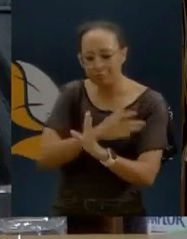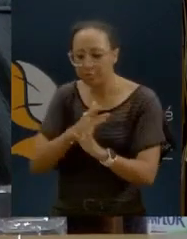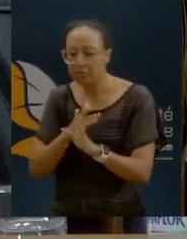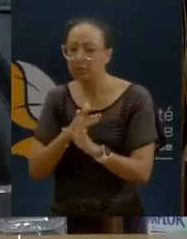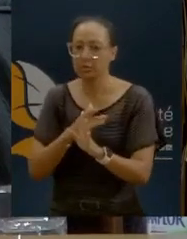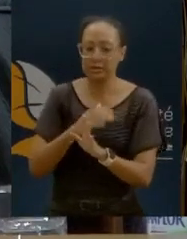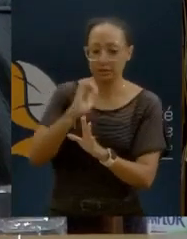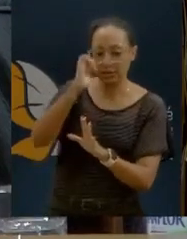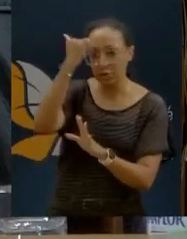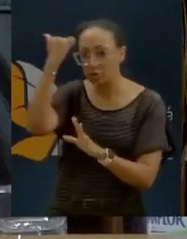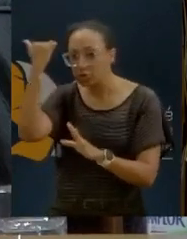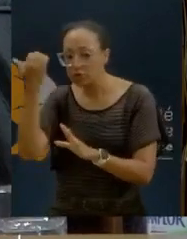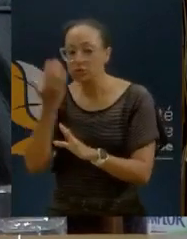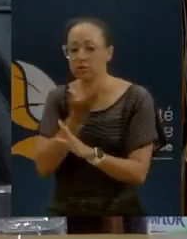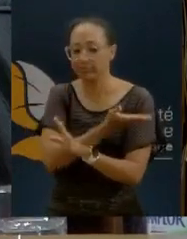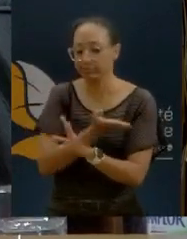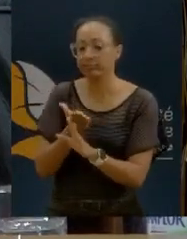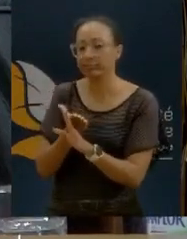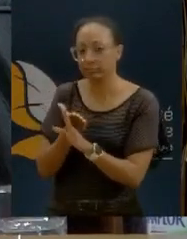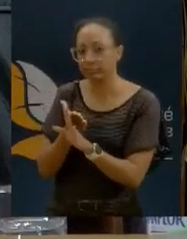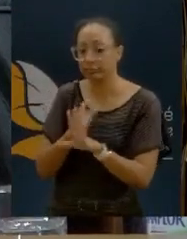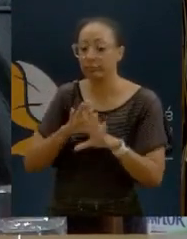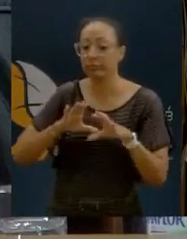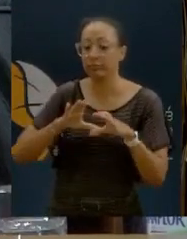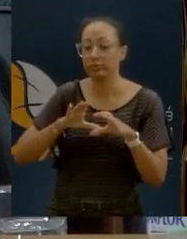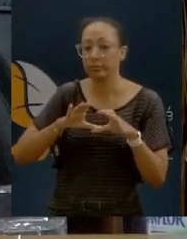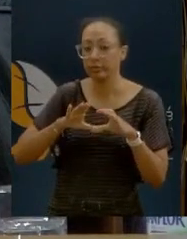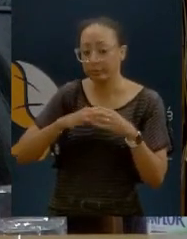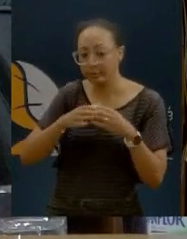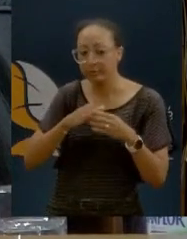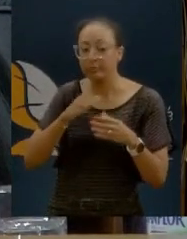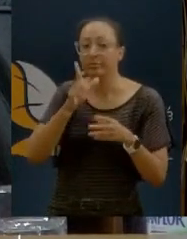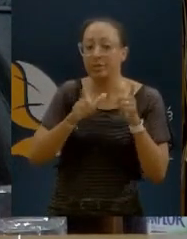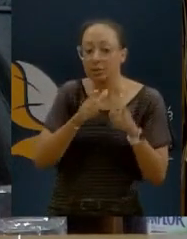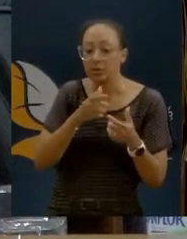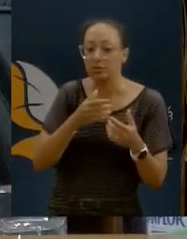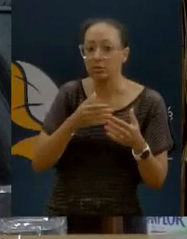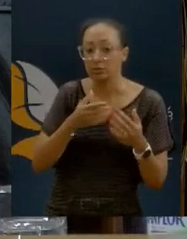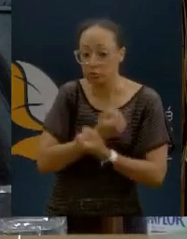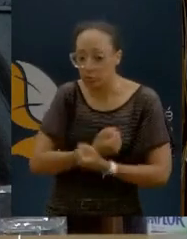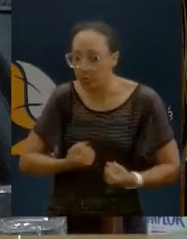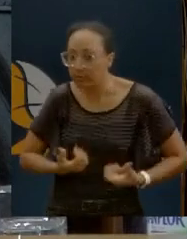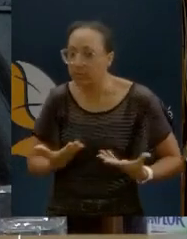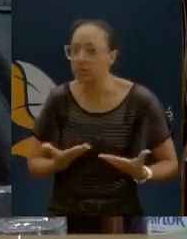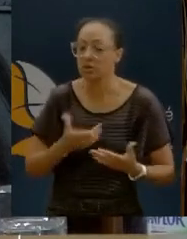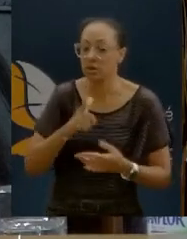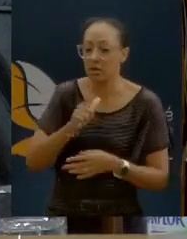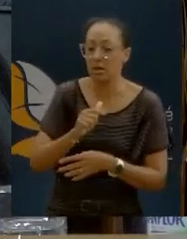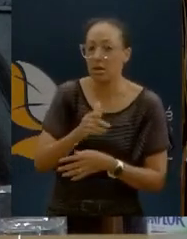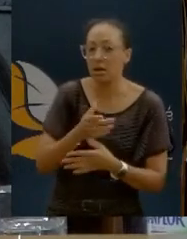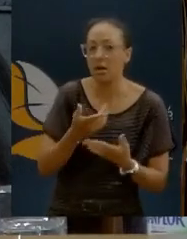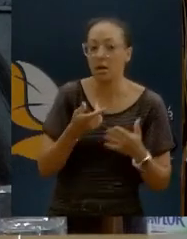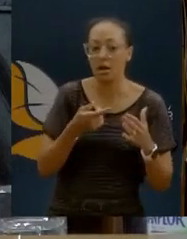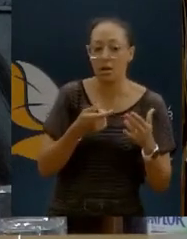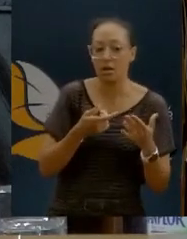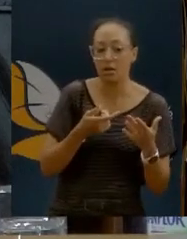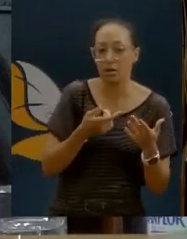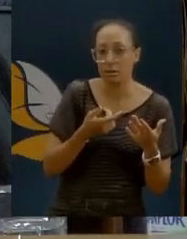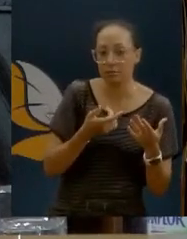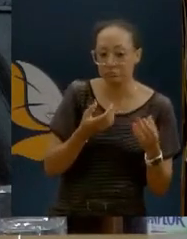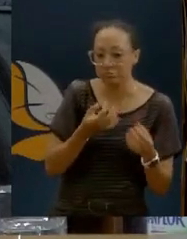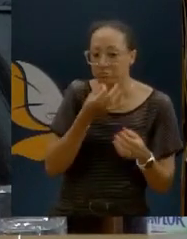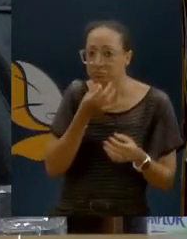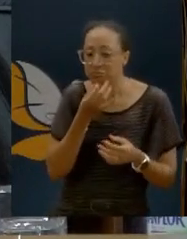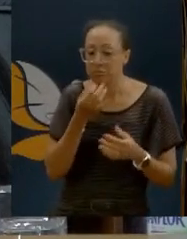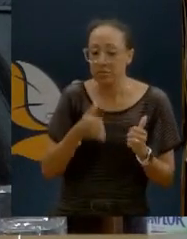stagiaires de la formation continue, les demandeurs d'emploi qui bénéficient des aides individuelles à la formation ont